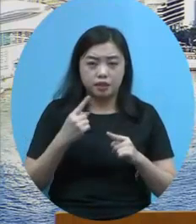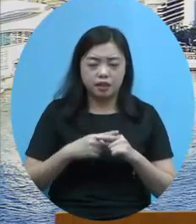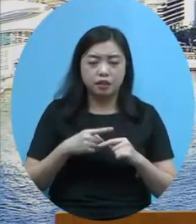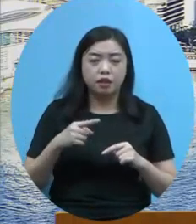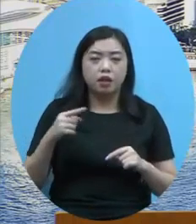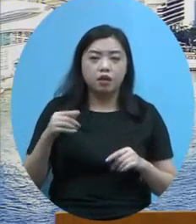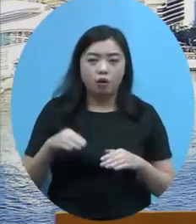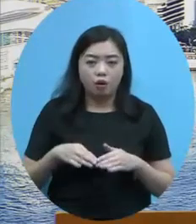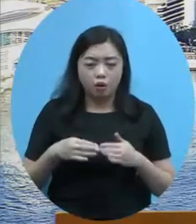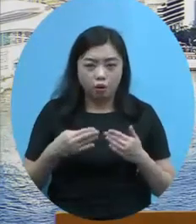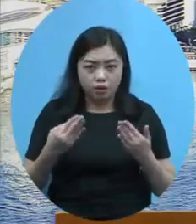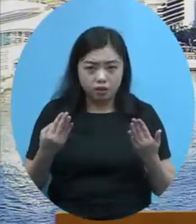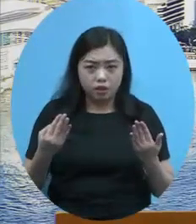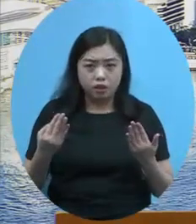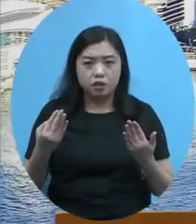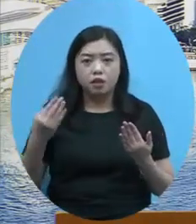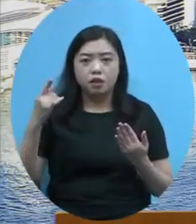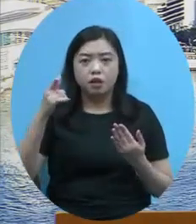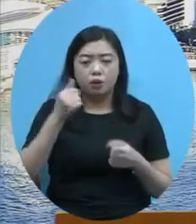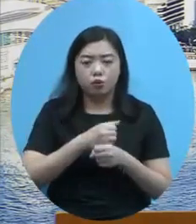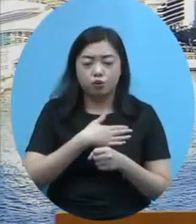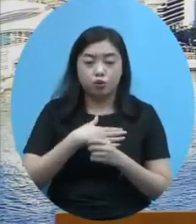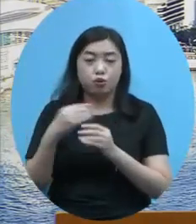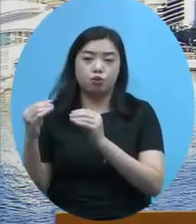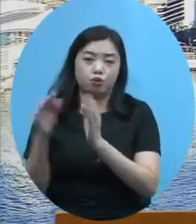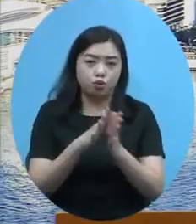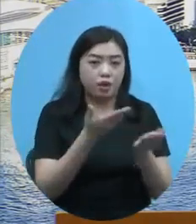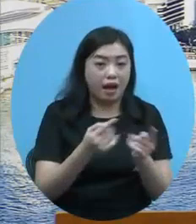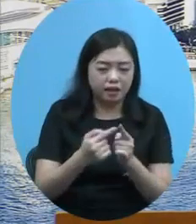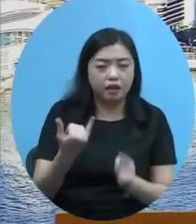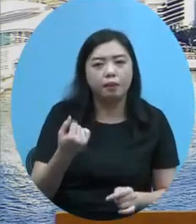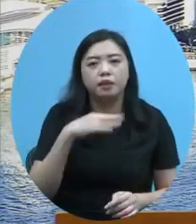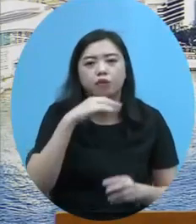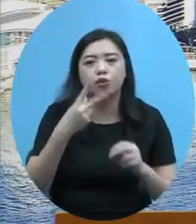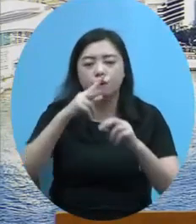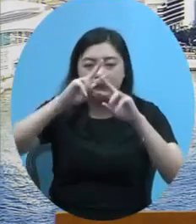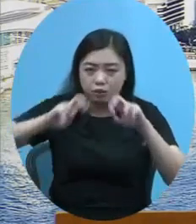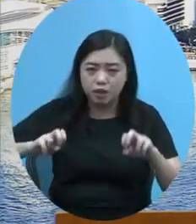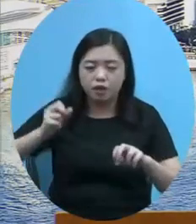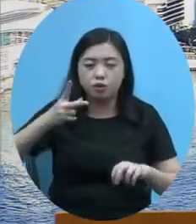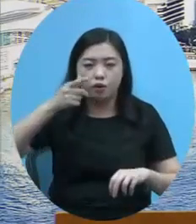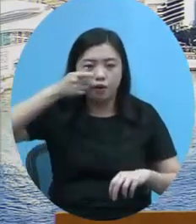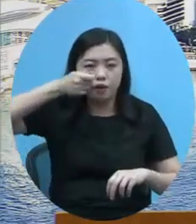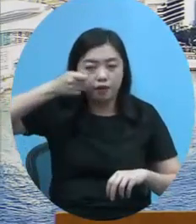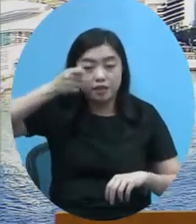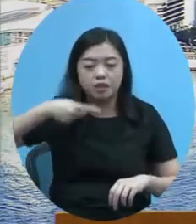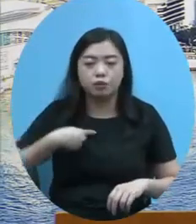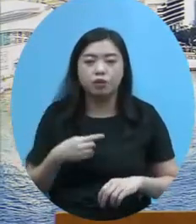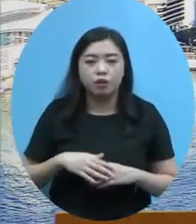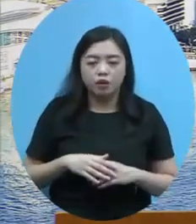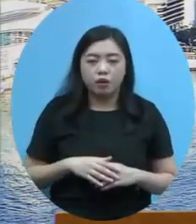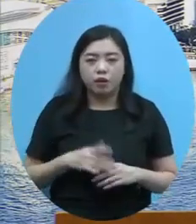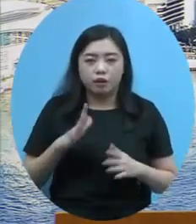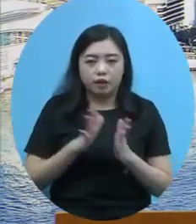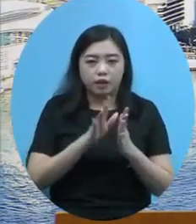先前嗰位員工係即係傳播咧？咁呢個都要即係有待調查同埋進一步嘅基因分析。咁我哋基